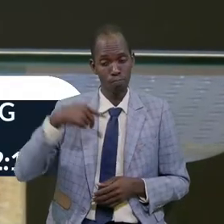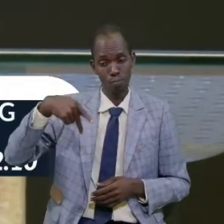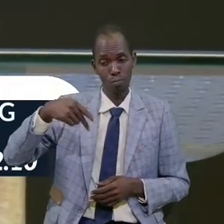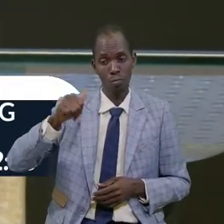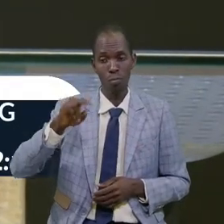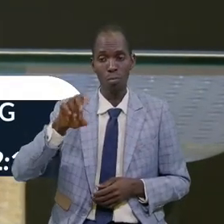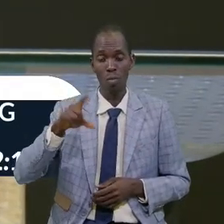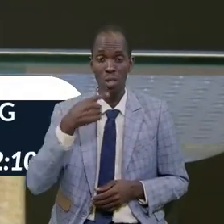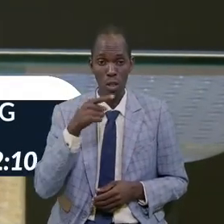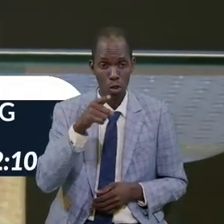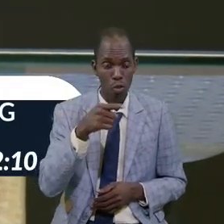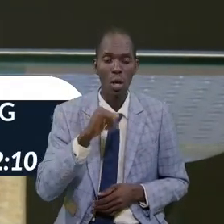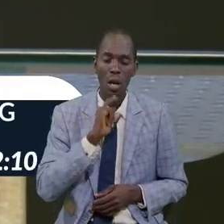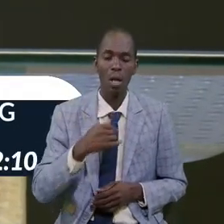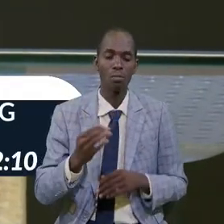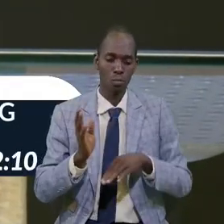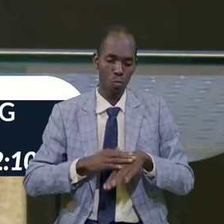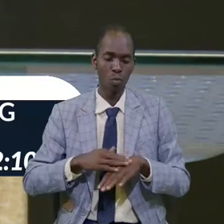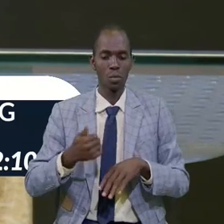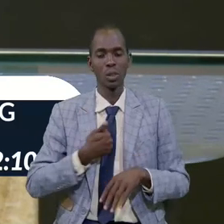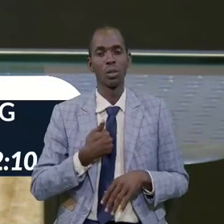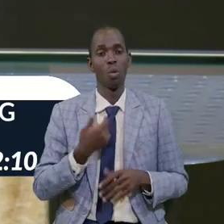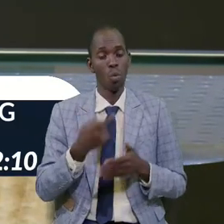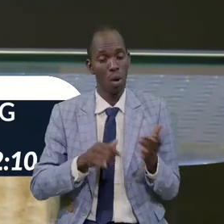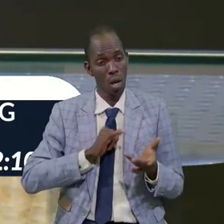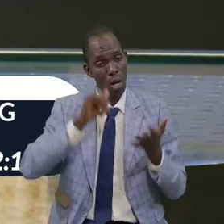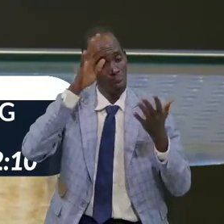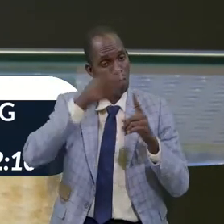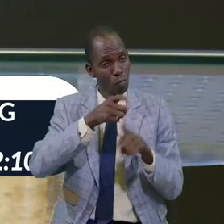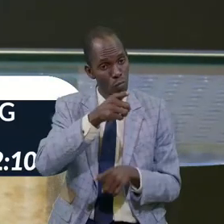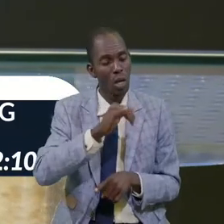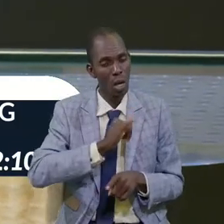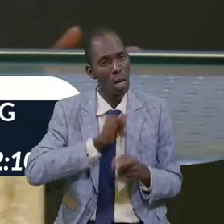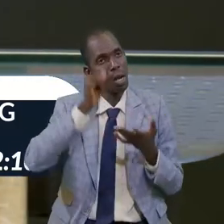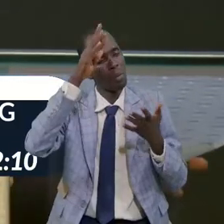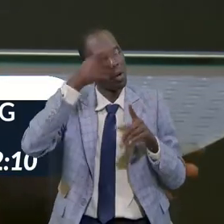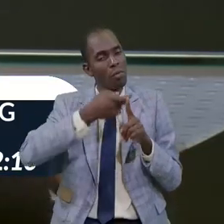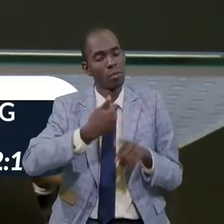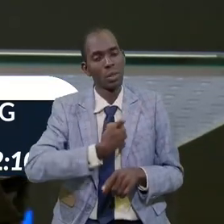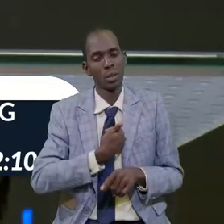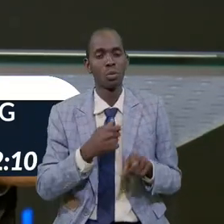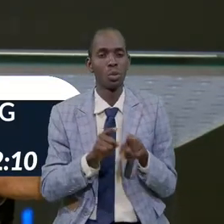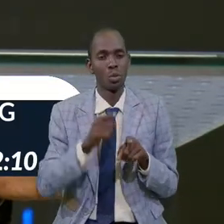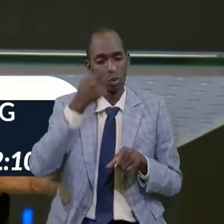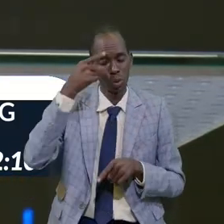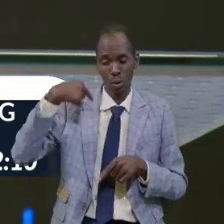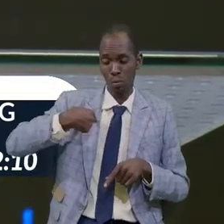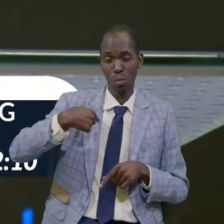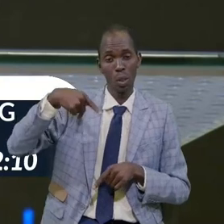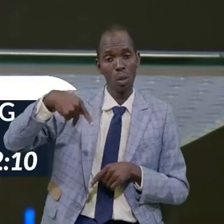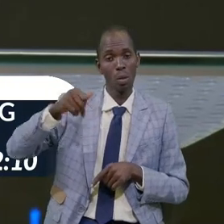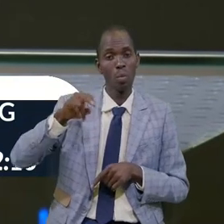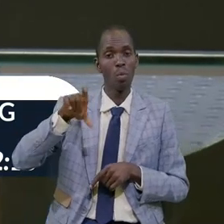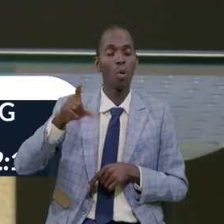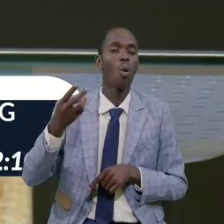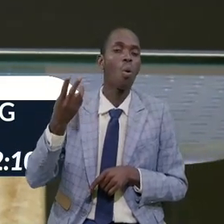dis, je me le dis. Ce que j'espère de vous, je l'espère de moi-même. Alors il était pharisien.